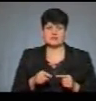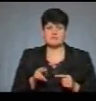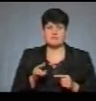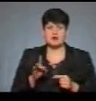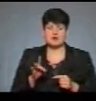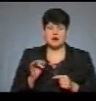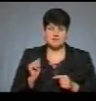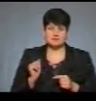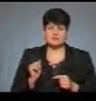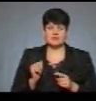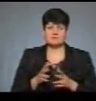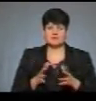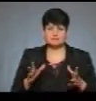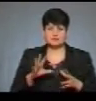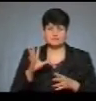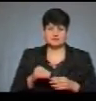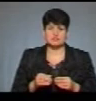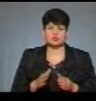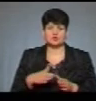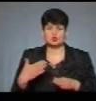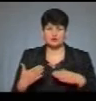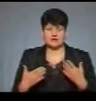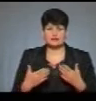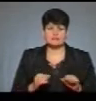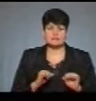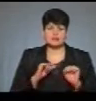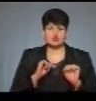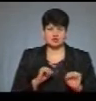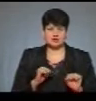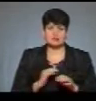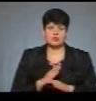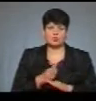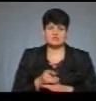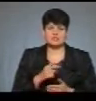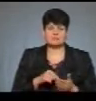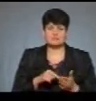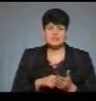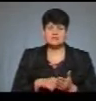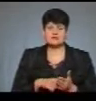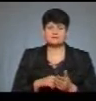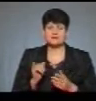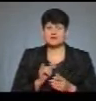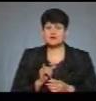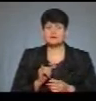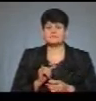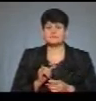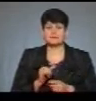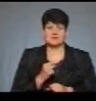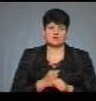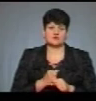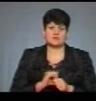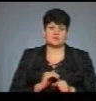максимально зі всіх сторін захищати як і гостей міста, так і містян, ну і безпосередньо